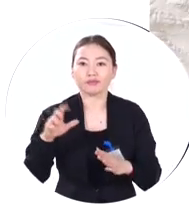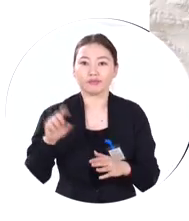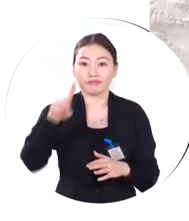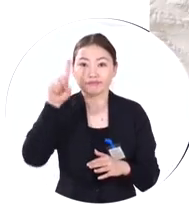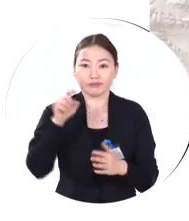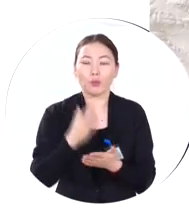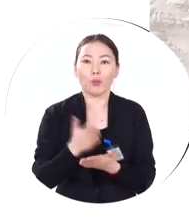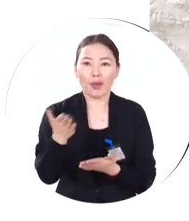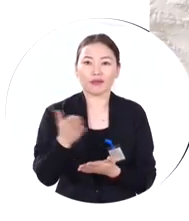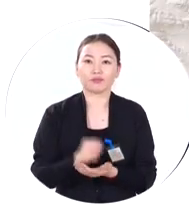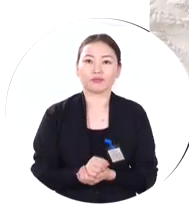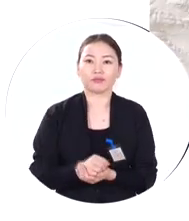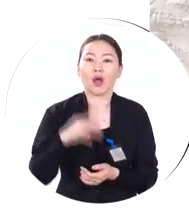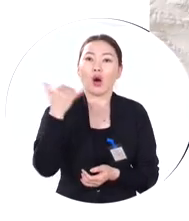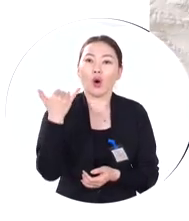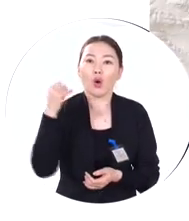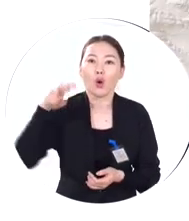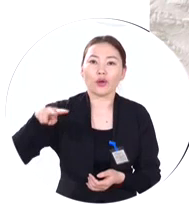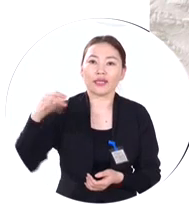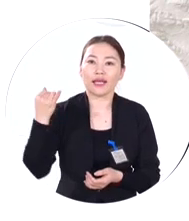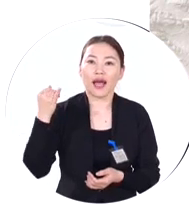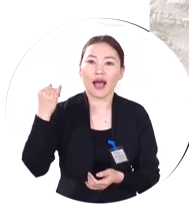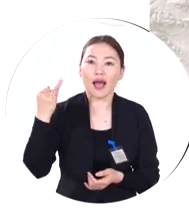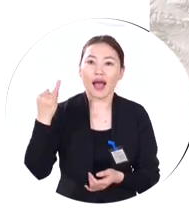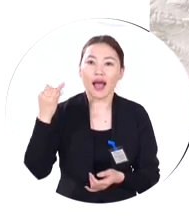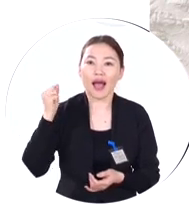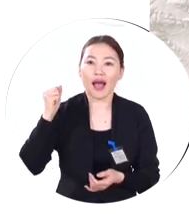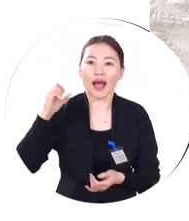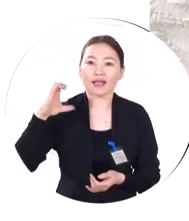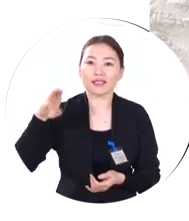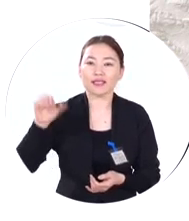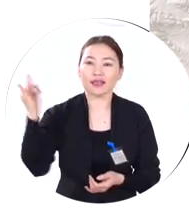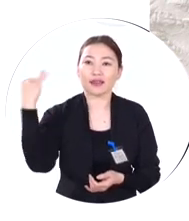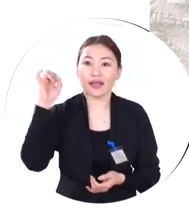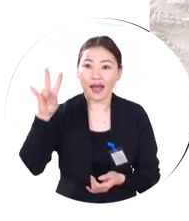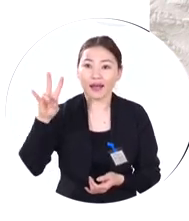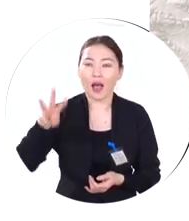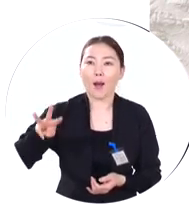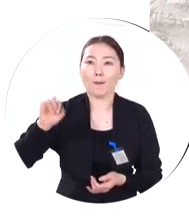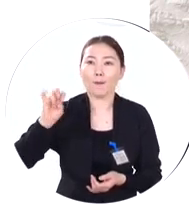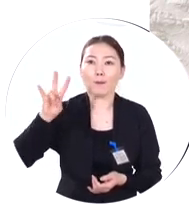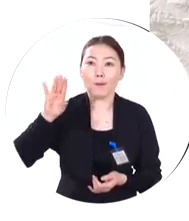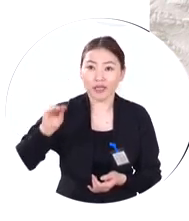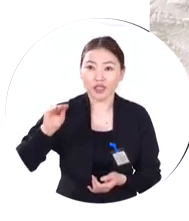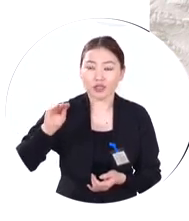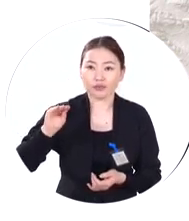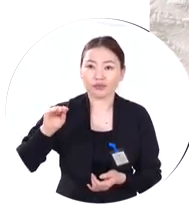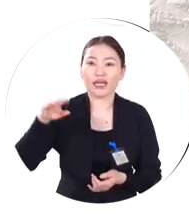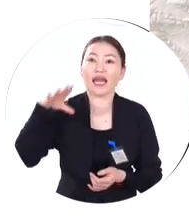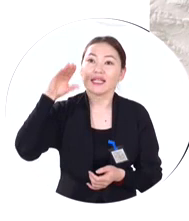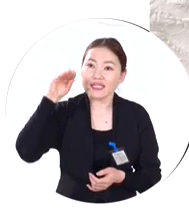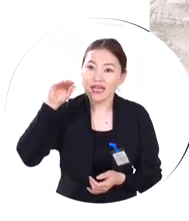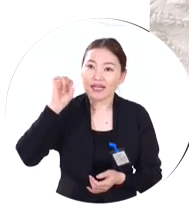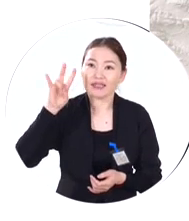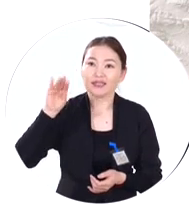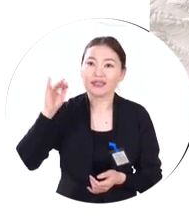Хүлээстэн манж анжны газар. Хүлээстэн манж анжны газрыг 1733 онд байгуулж, хязгаар дахныг тогтоогч